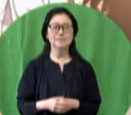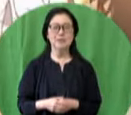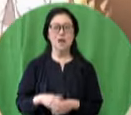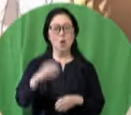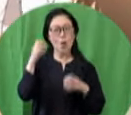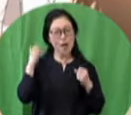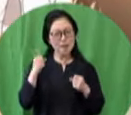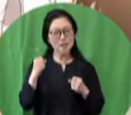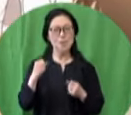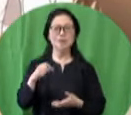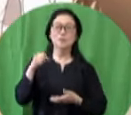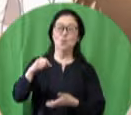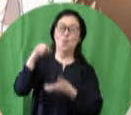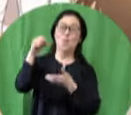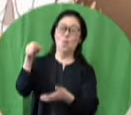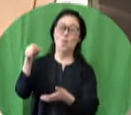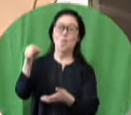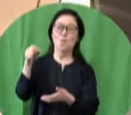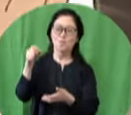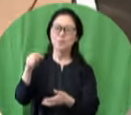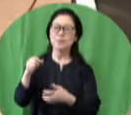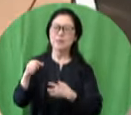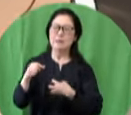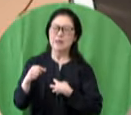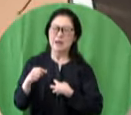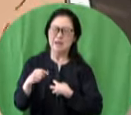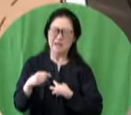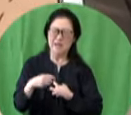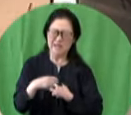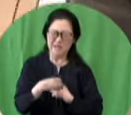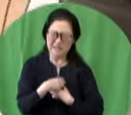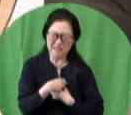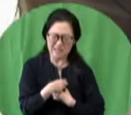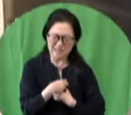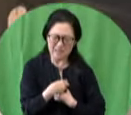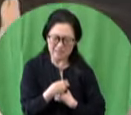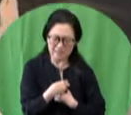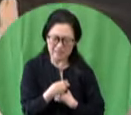だ。 なしです。 なんとか間に合う。